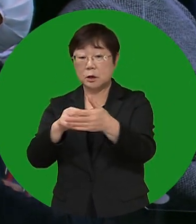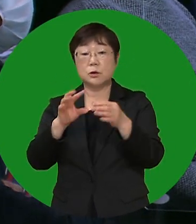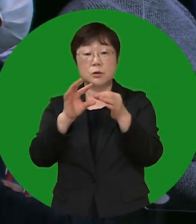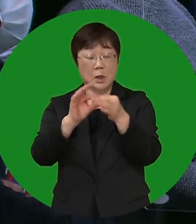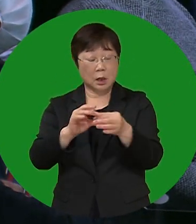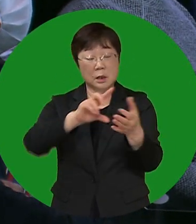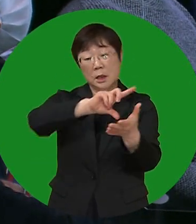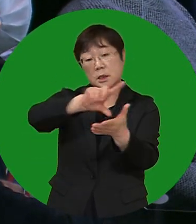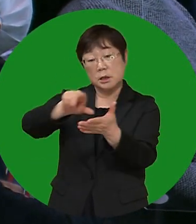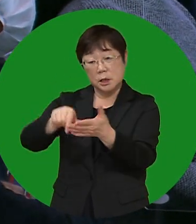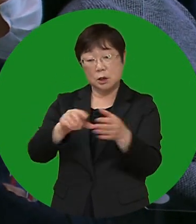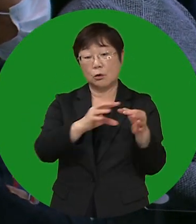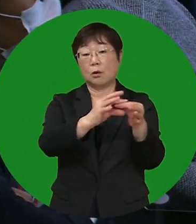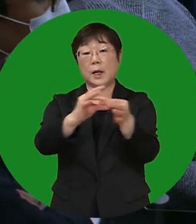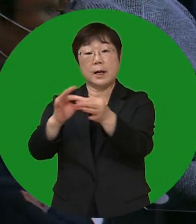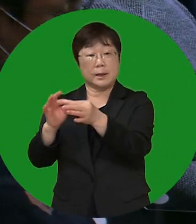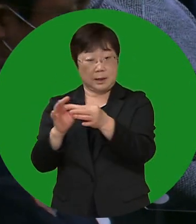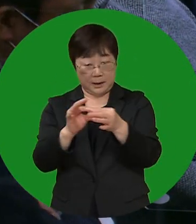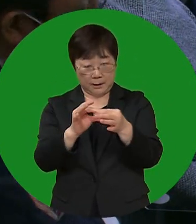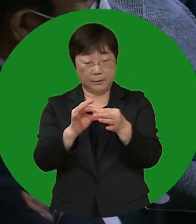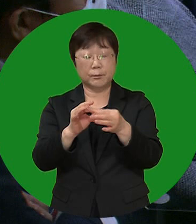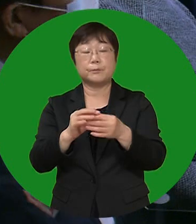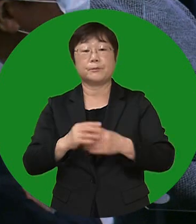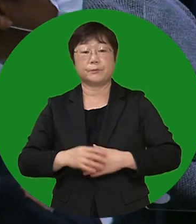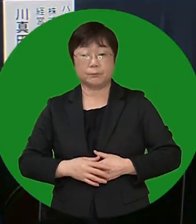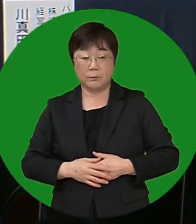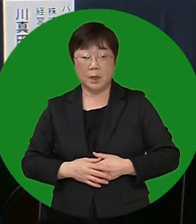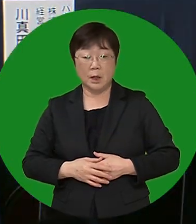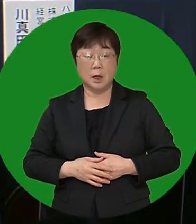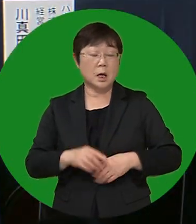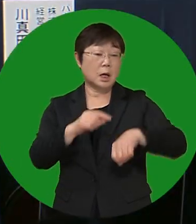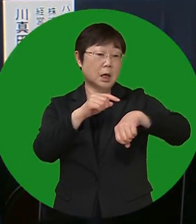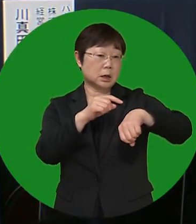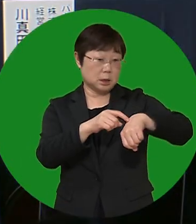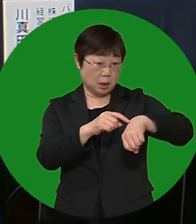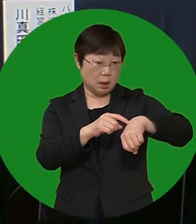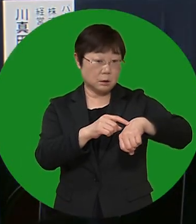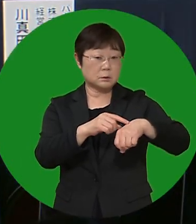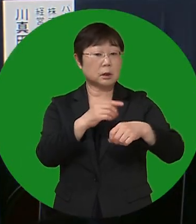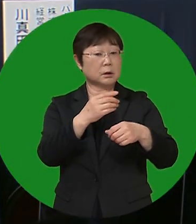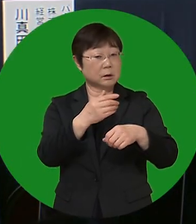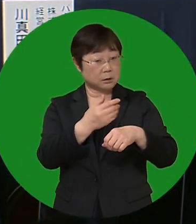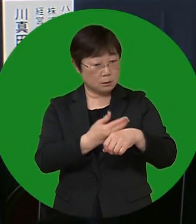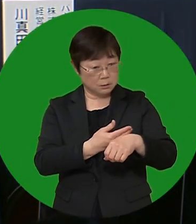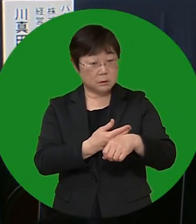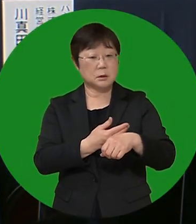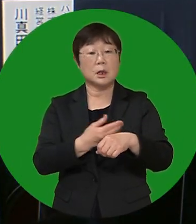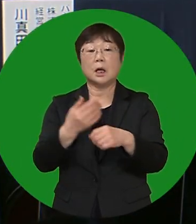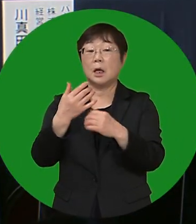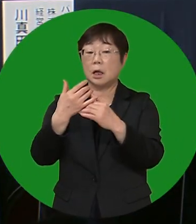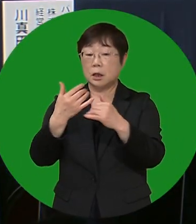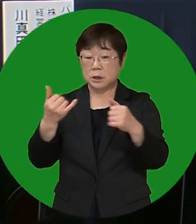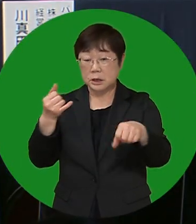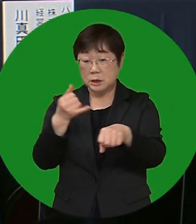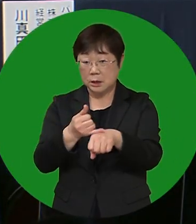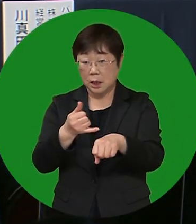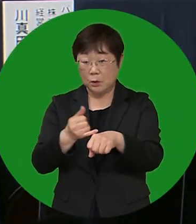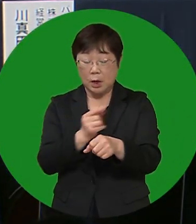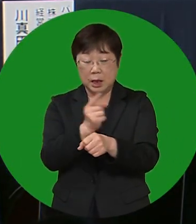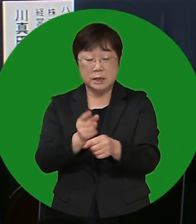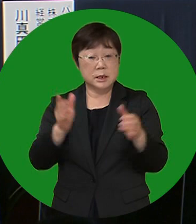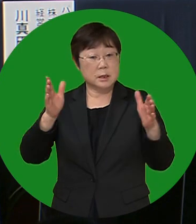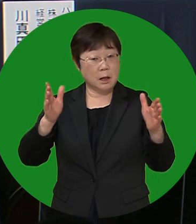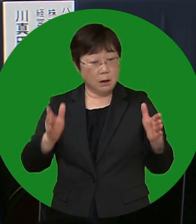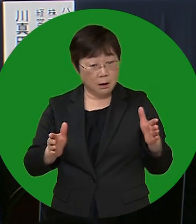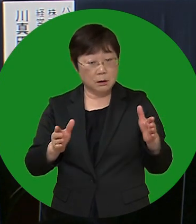につながる地域との連携時間と人はこの一年